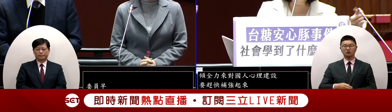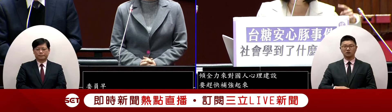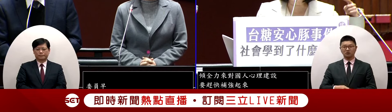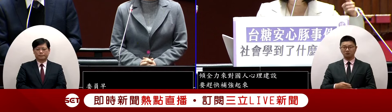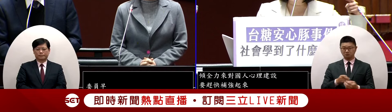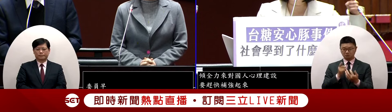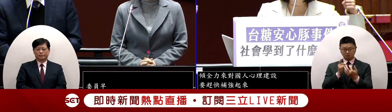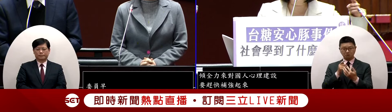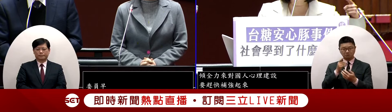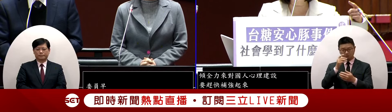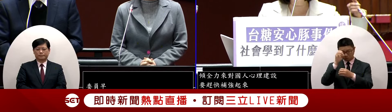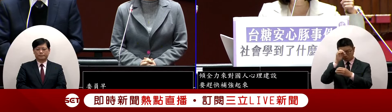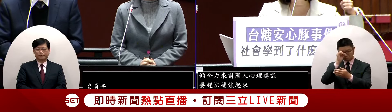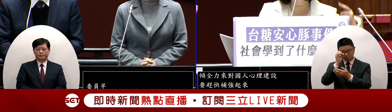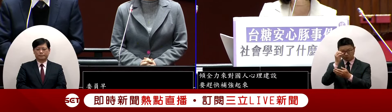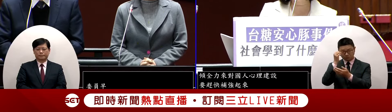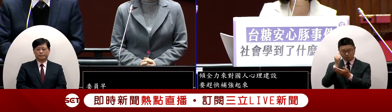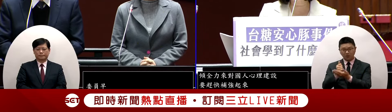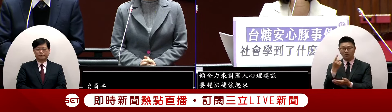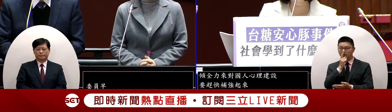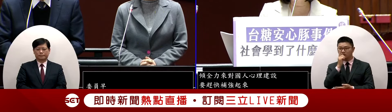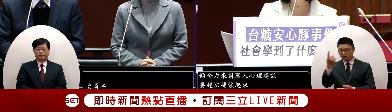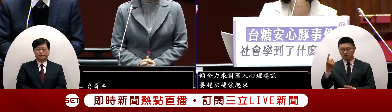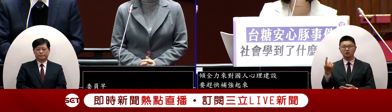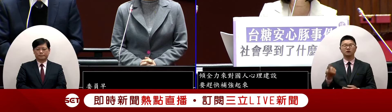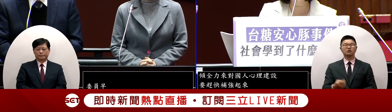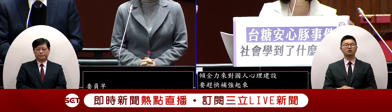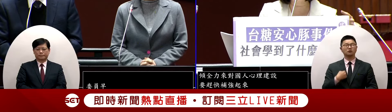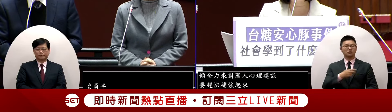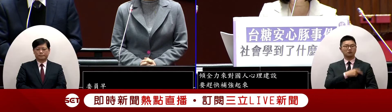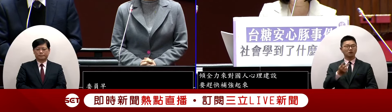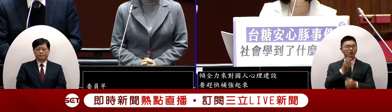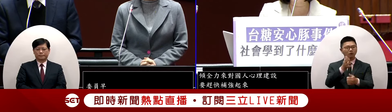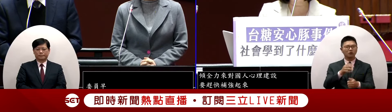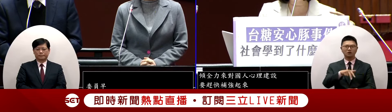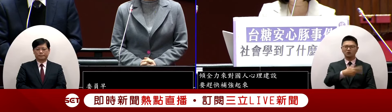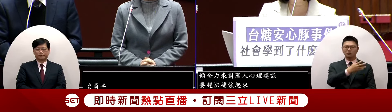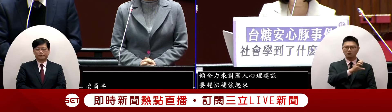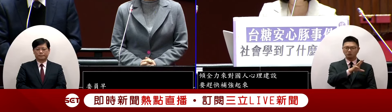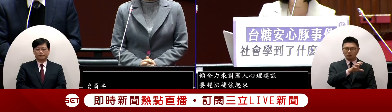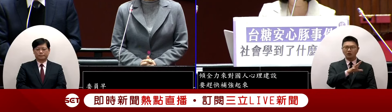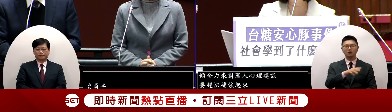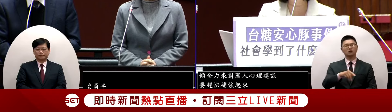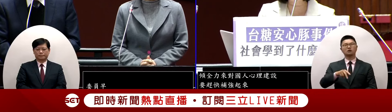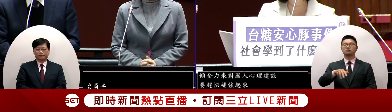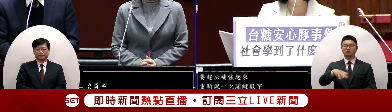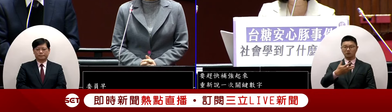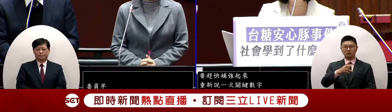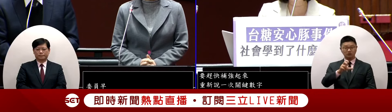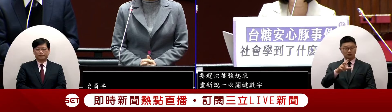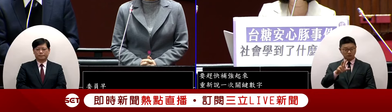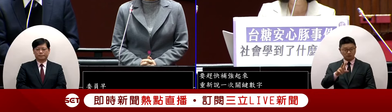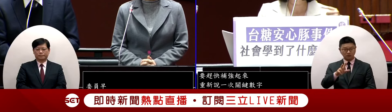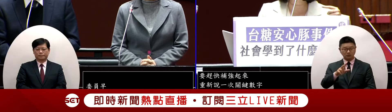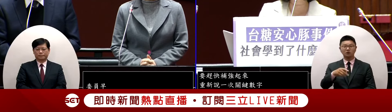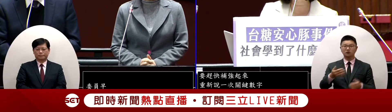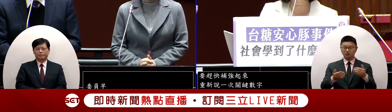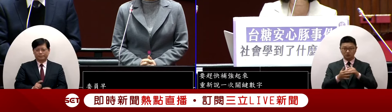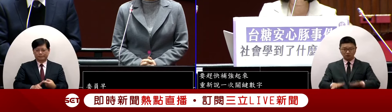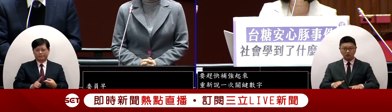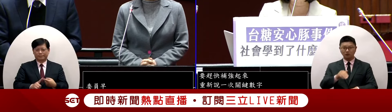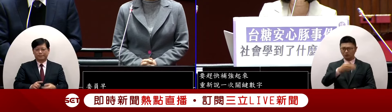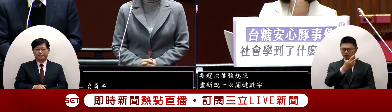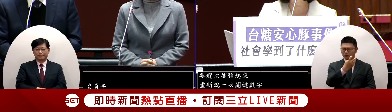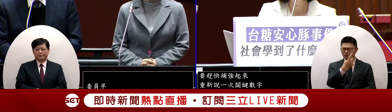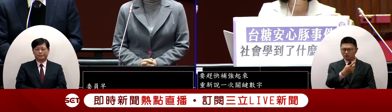从这个不断攀升的数字，我记得我礼拜二在这里质询的时候，从788盒到877盒到今天921盒，都代